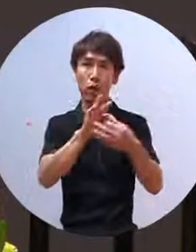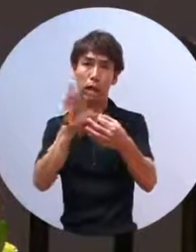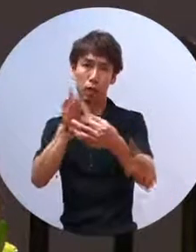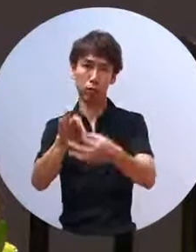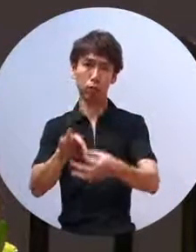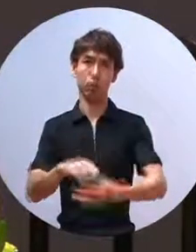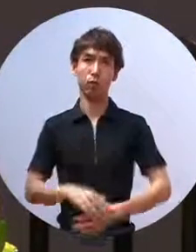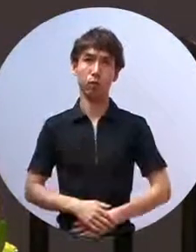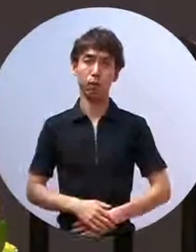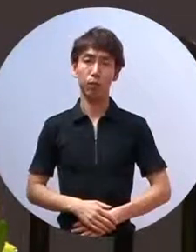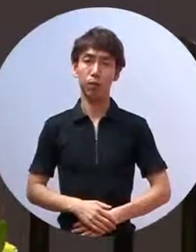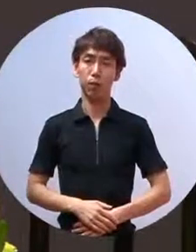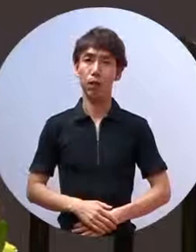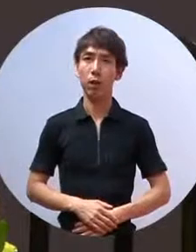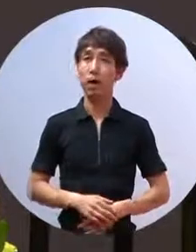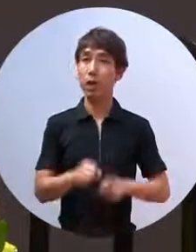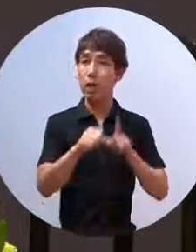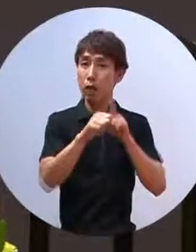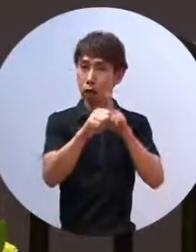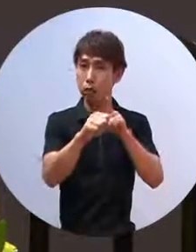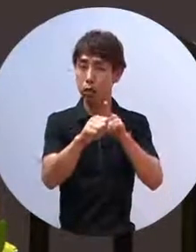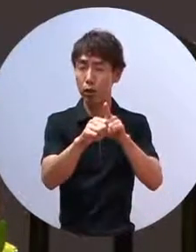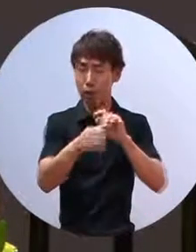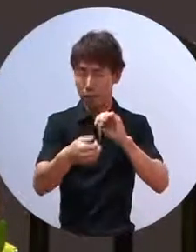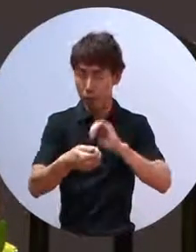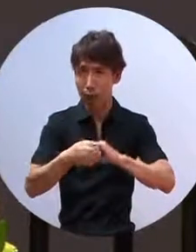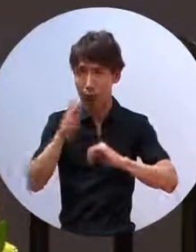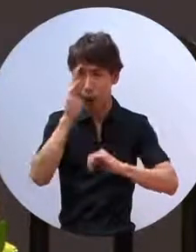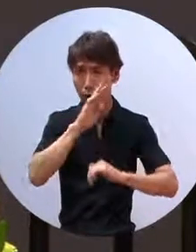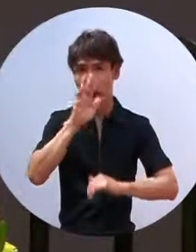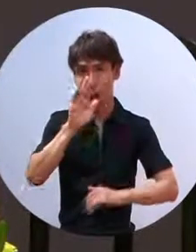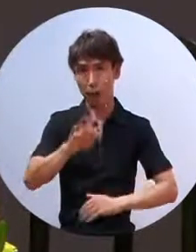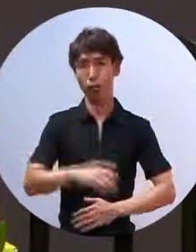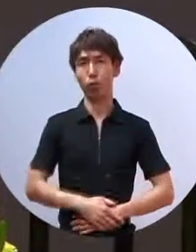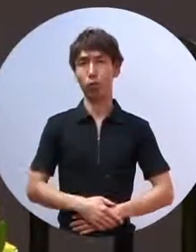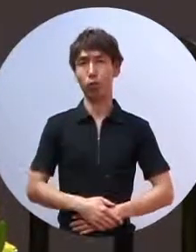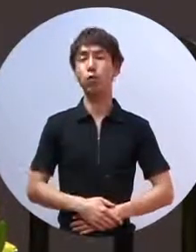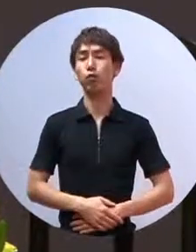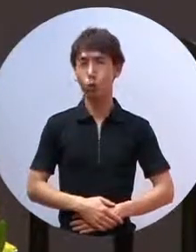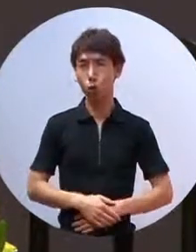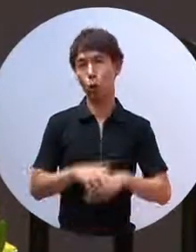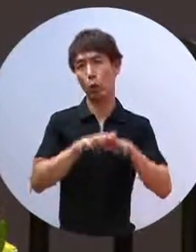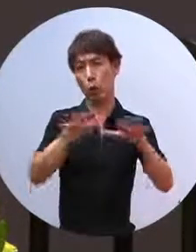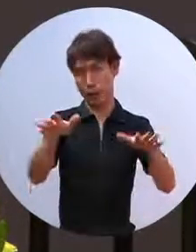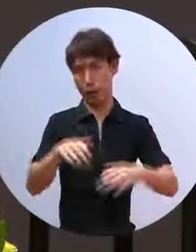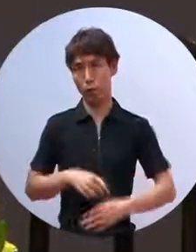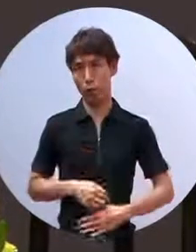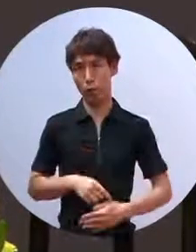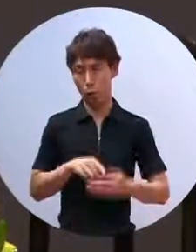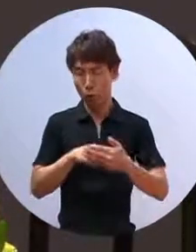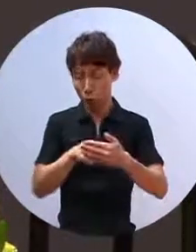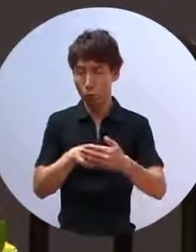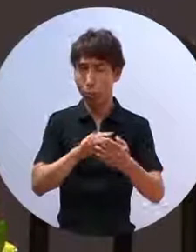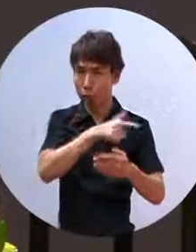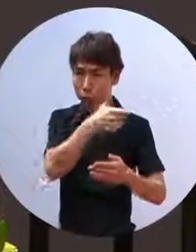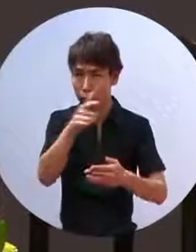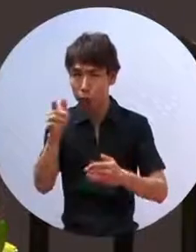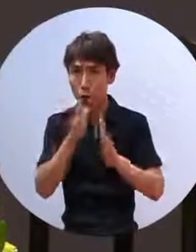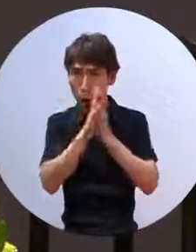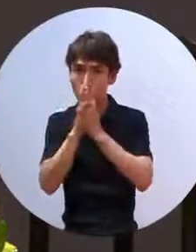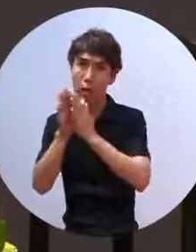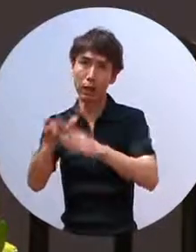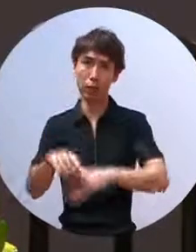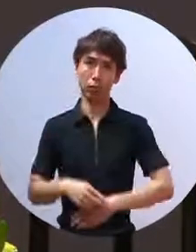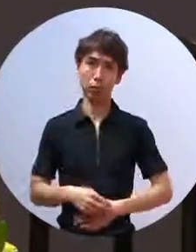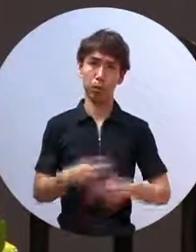は絶対悪であるということをですね、心に刻んで、そのためのご尽力をですね、多くの方にお願いしていくというの